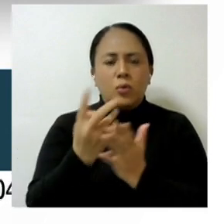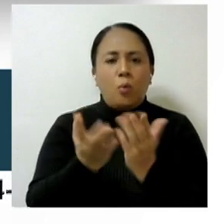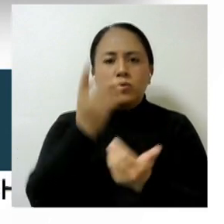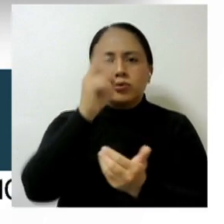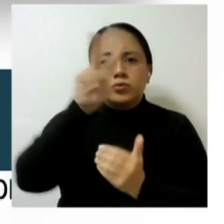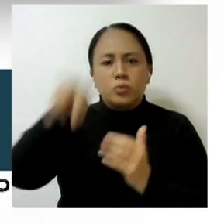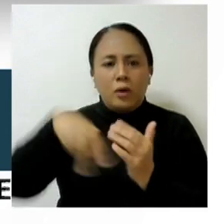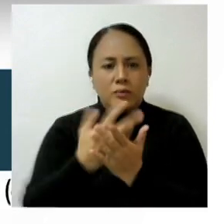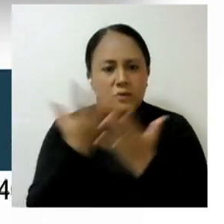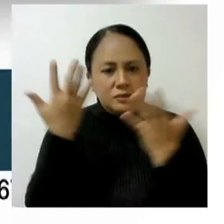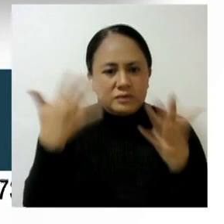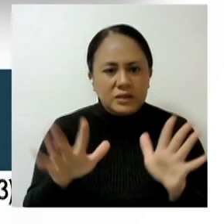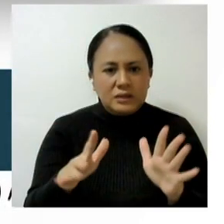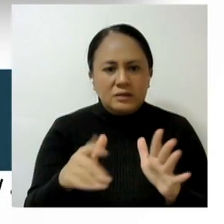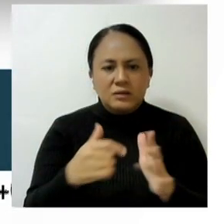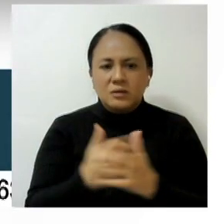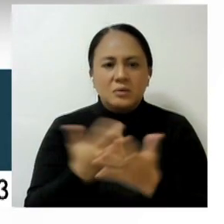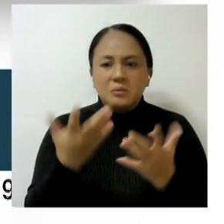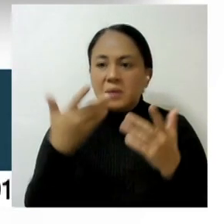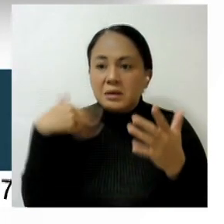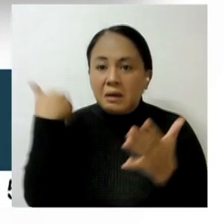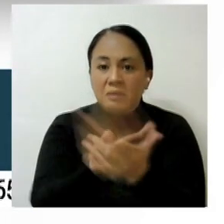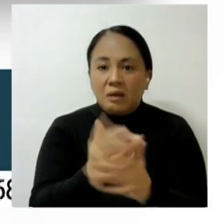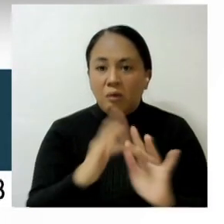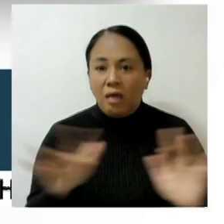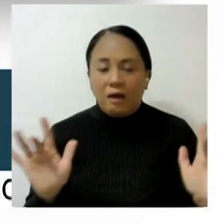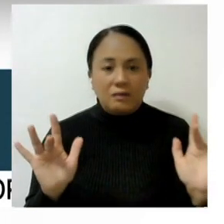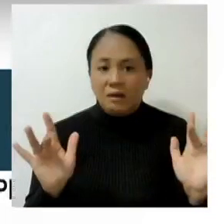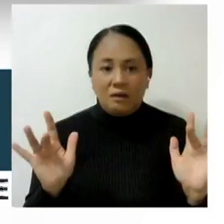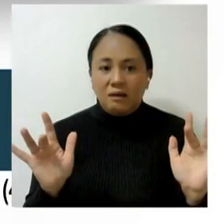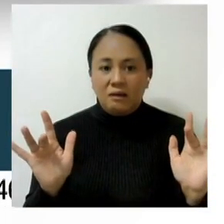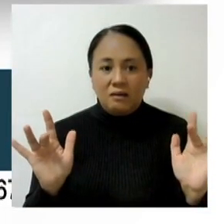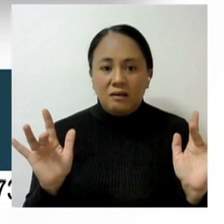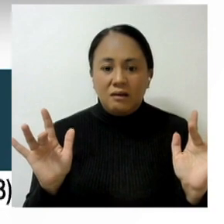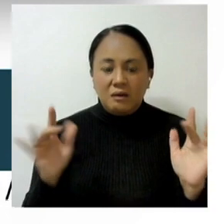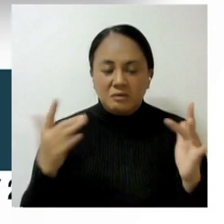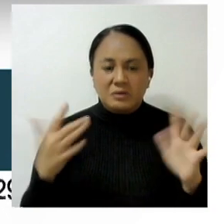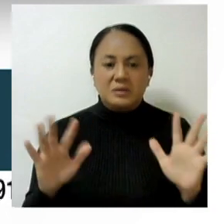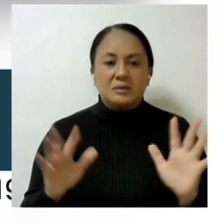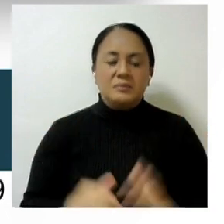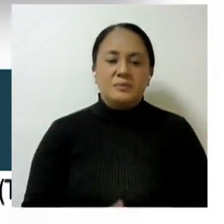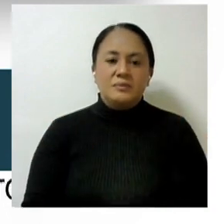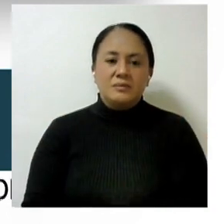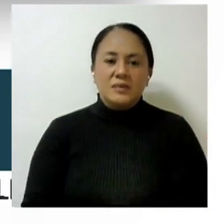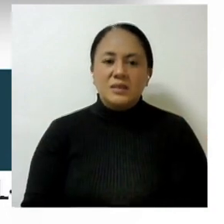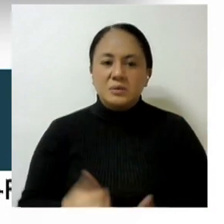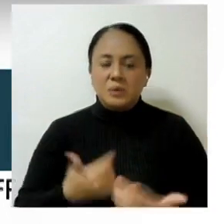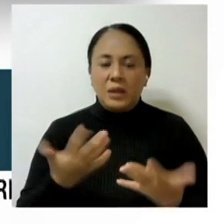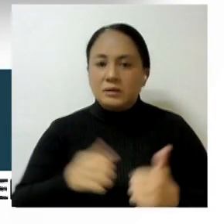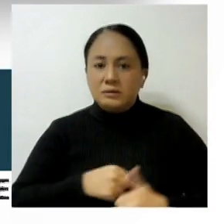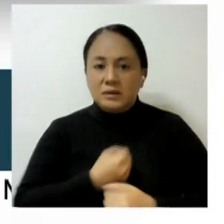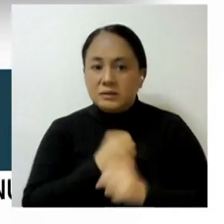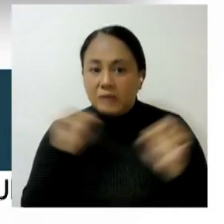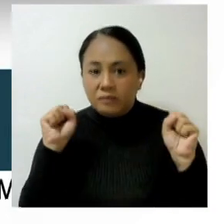nagatnan. Kaya wala pong tag-room, na-revive, wala po. Wala. Talagang lahat patay.